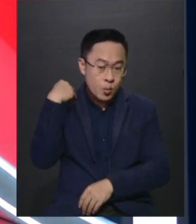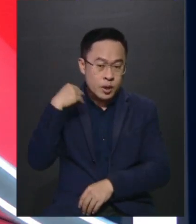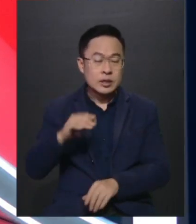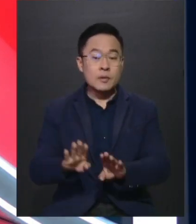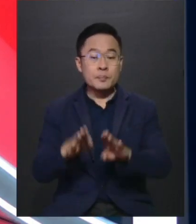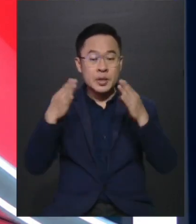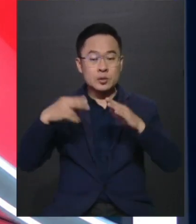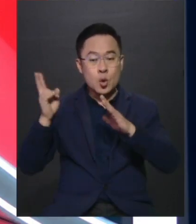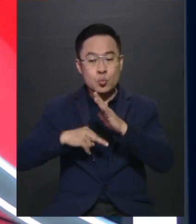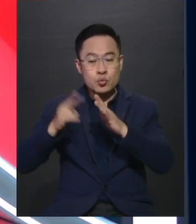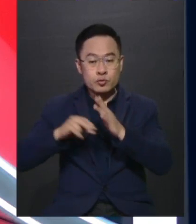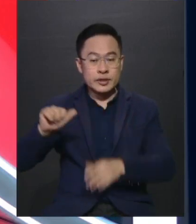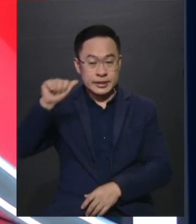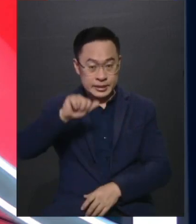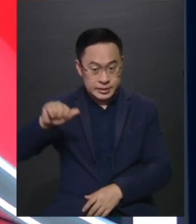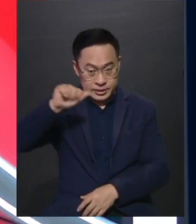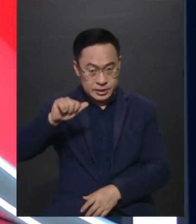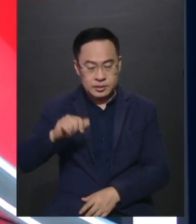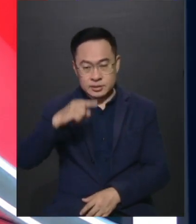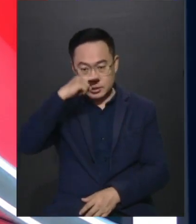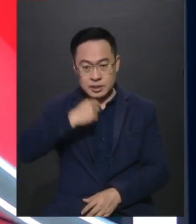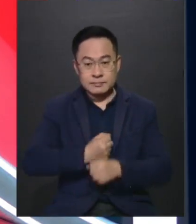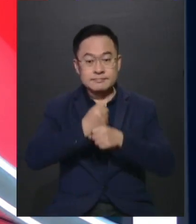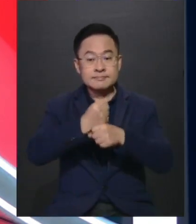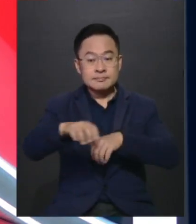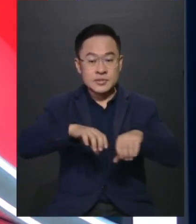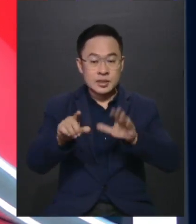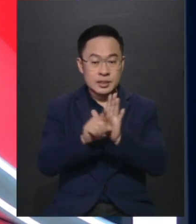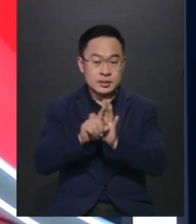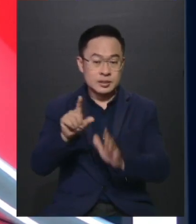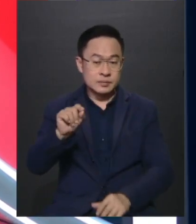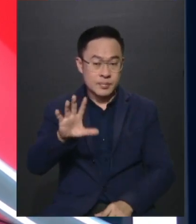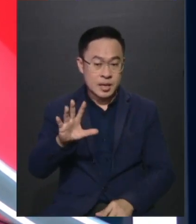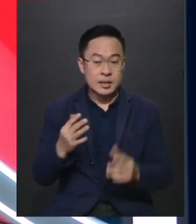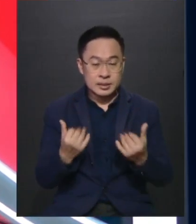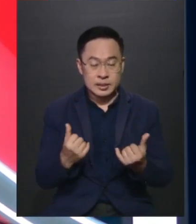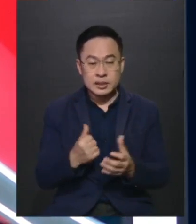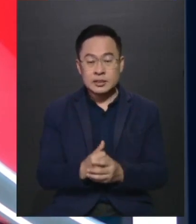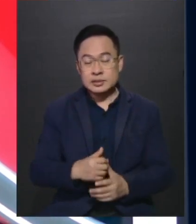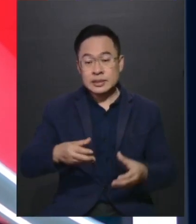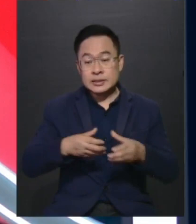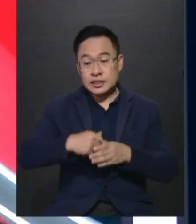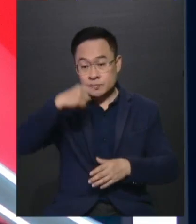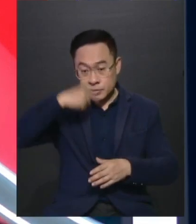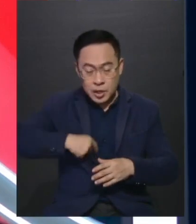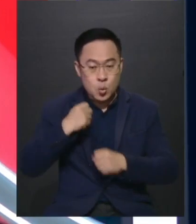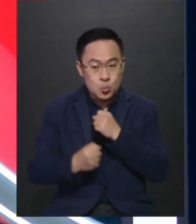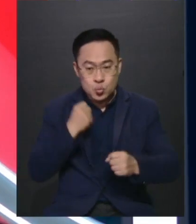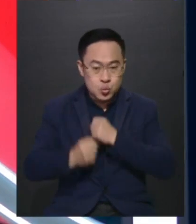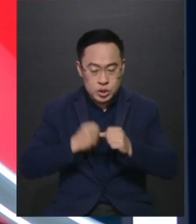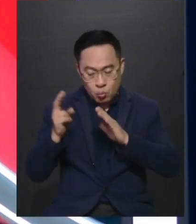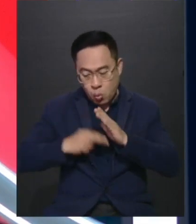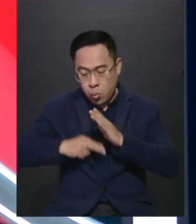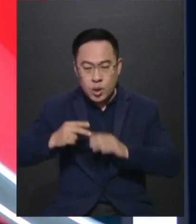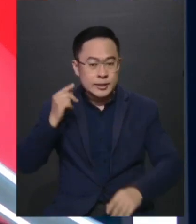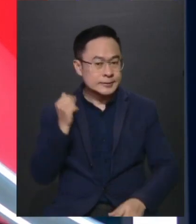แข่งขันกรีธาชิงชนะเลิศแห่งเอเชียครั้งที่25ซึ่งวันแรกนี้นะคะทัพนักกรีธาของไทยทำผลงานได้อย่างยอดเยี่ย